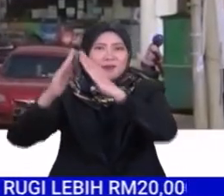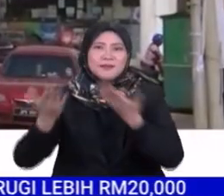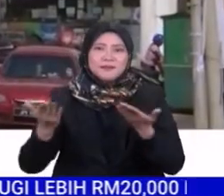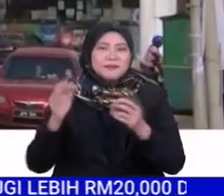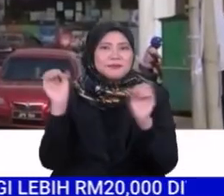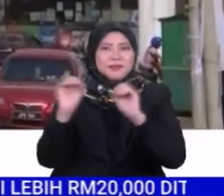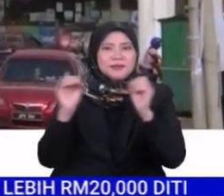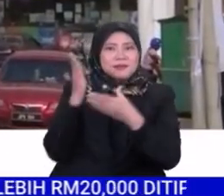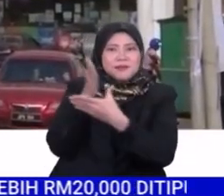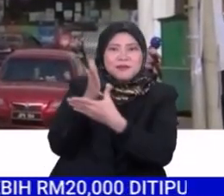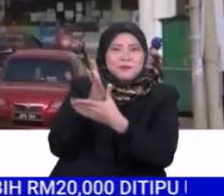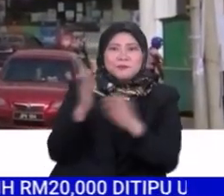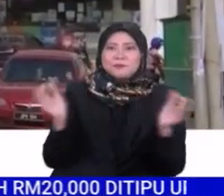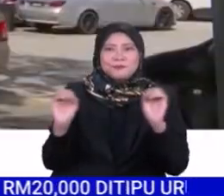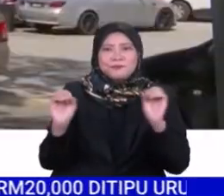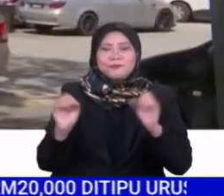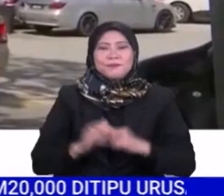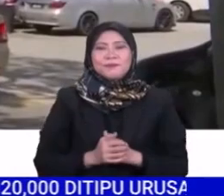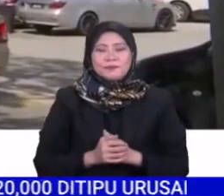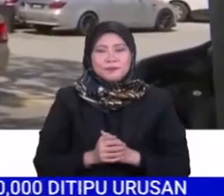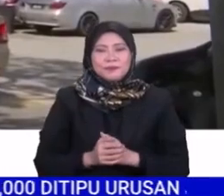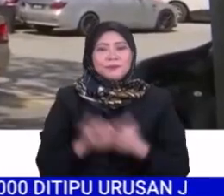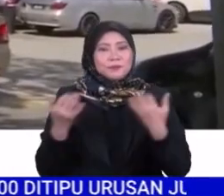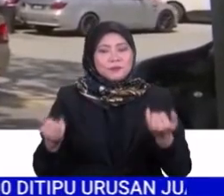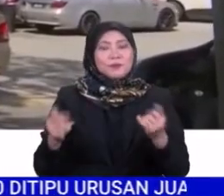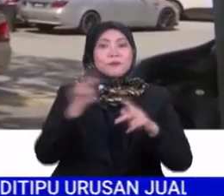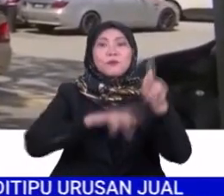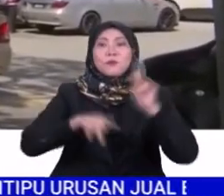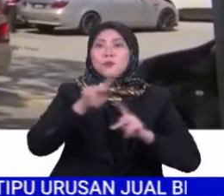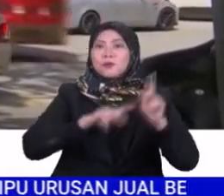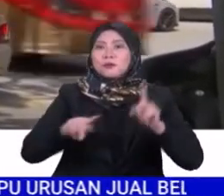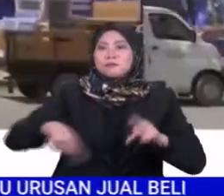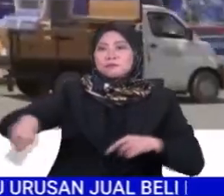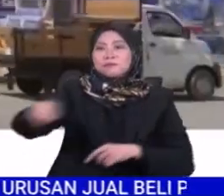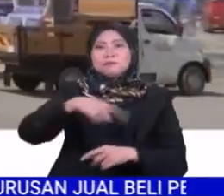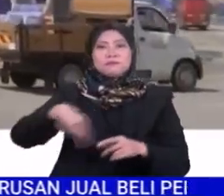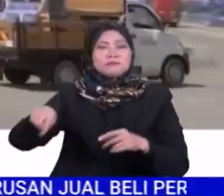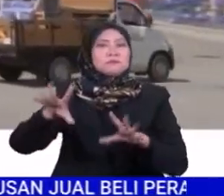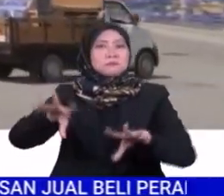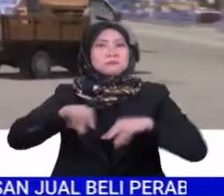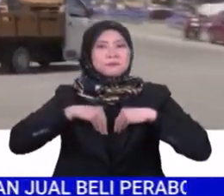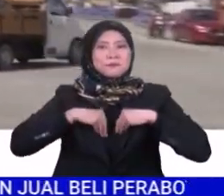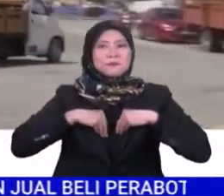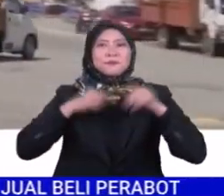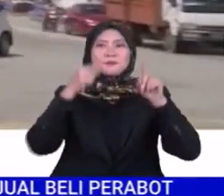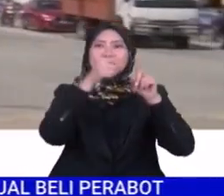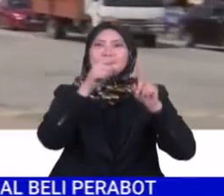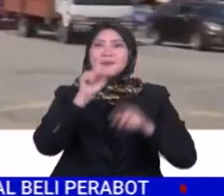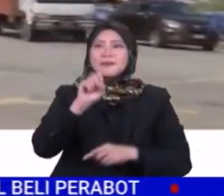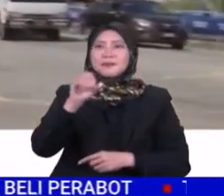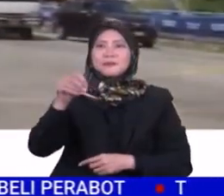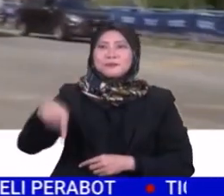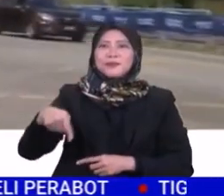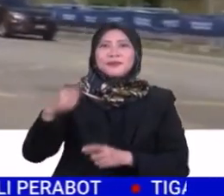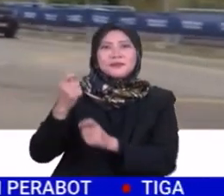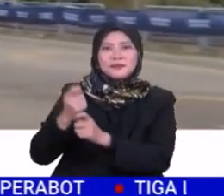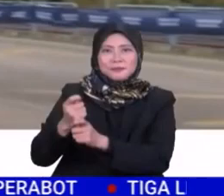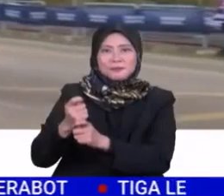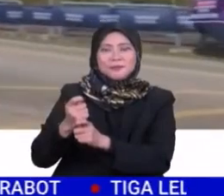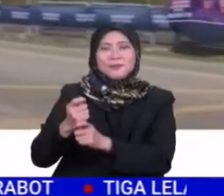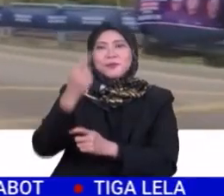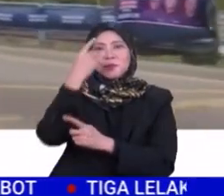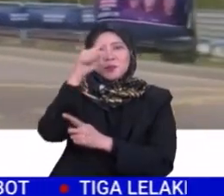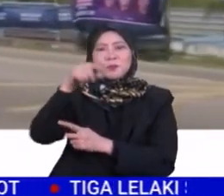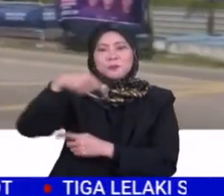Itu reaksi penduduk yang ditemui kami. Mereka akur dan memahami pematuhan SOP yang ditetapkan